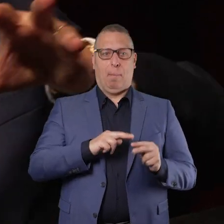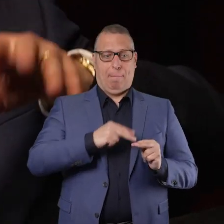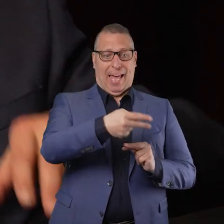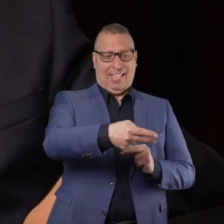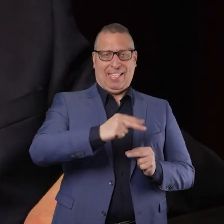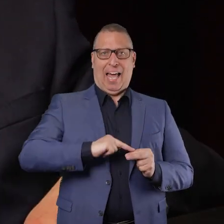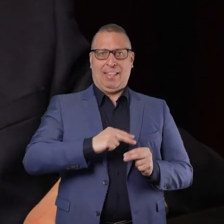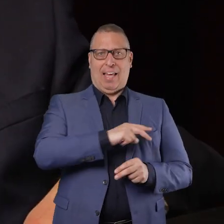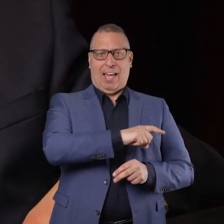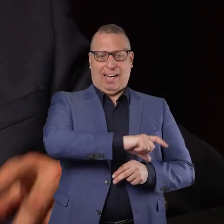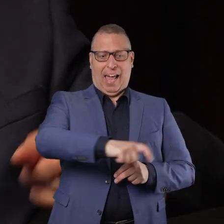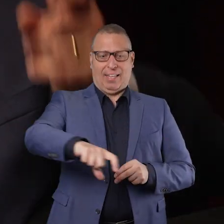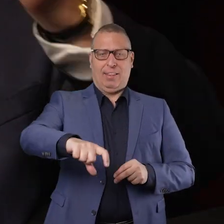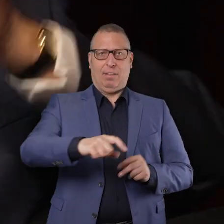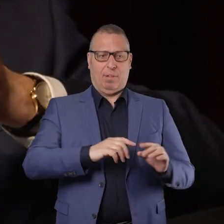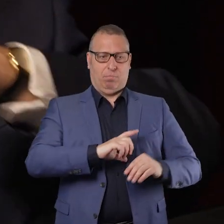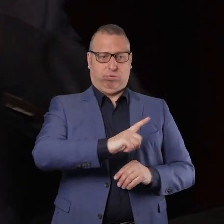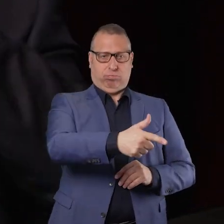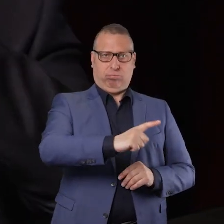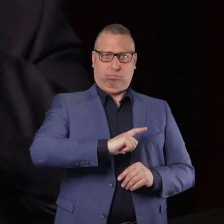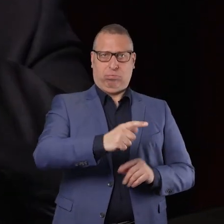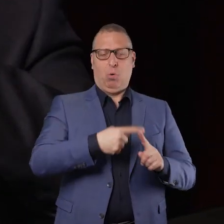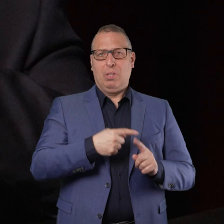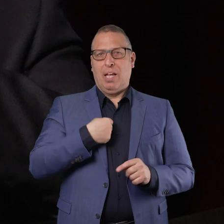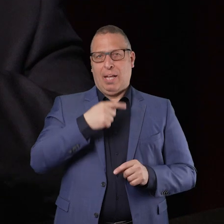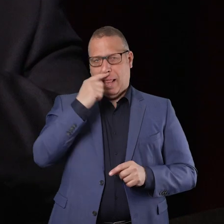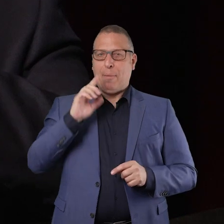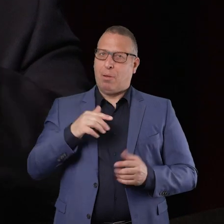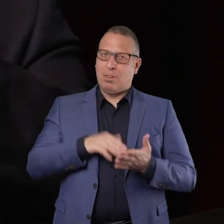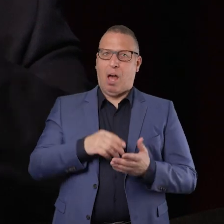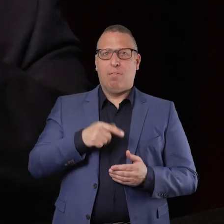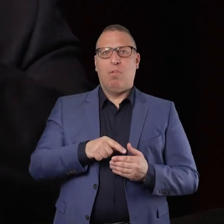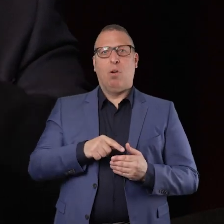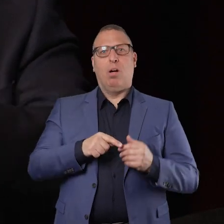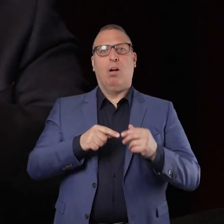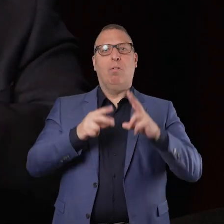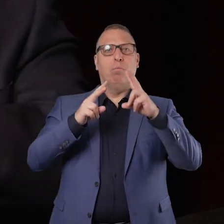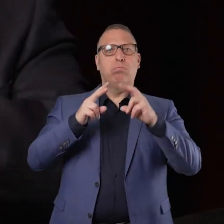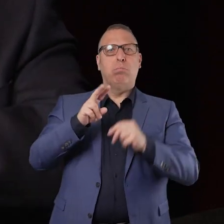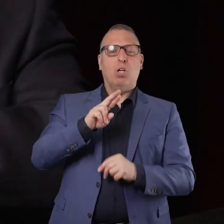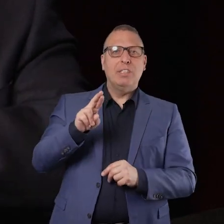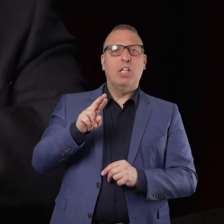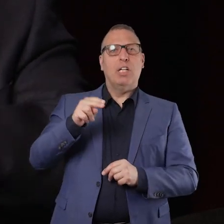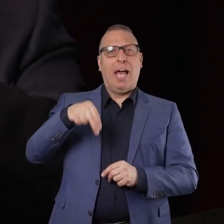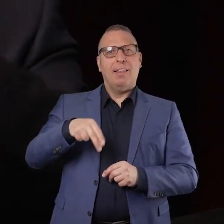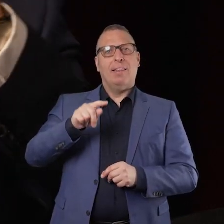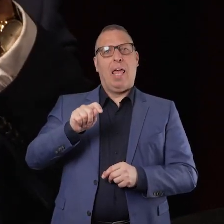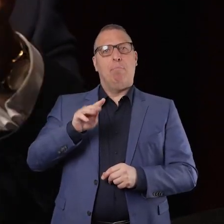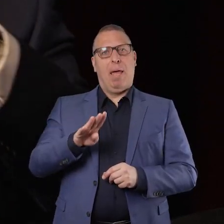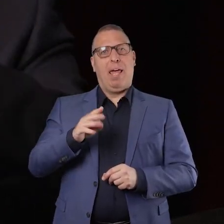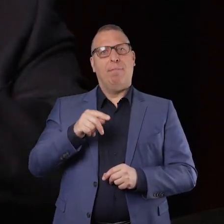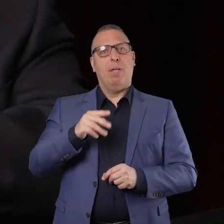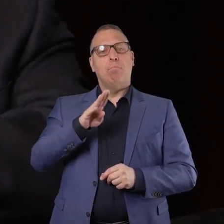Zusammensetzung, beidseits vom Rhein. Aber, und ich glaube, das war entscheidend, wir haben mit Research im Bux am NTB